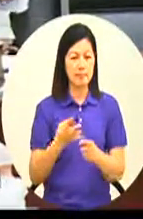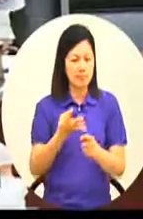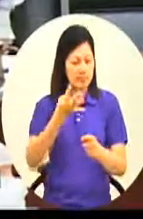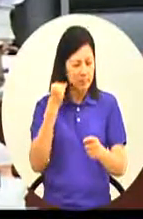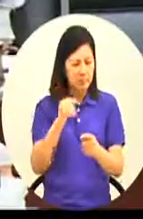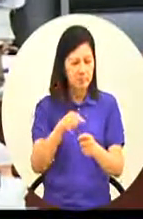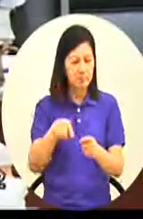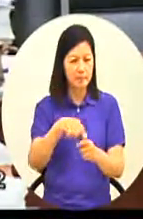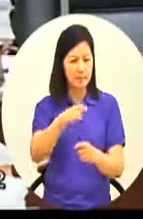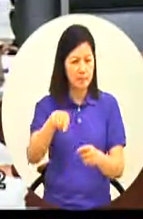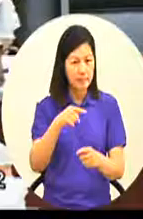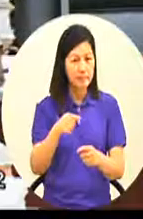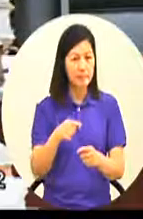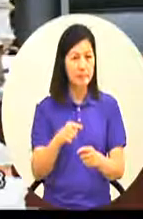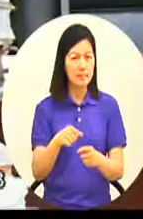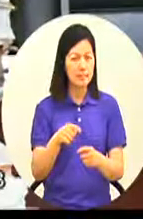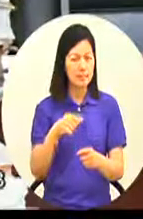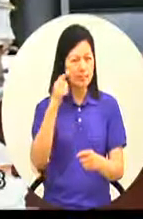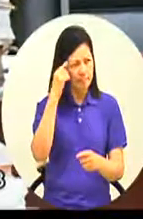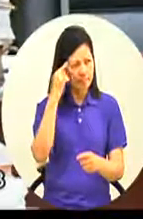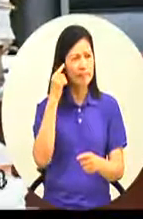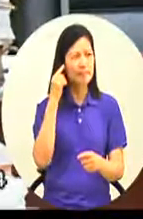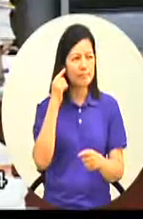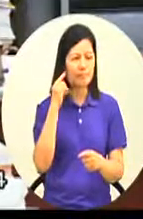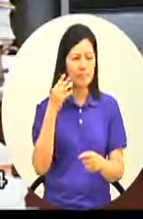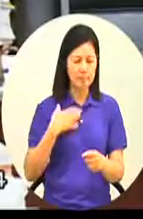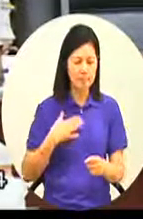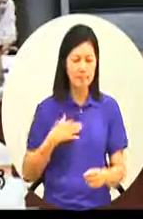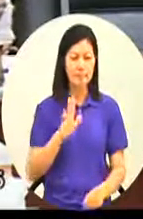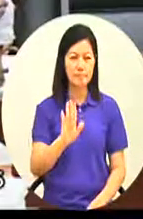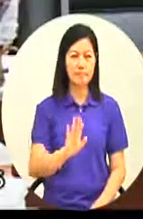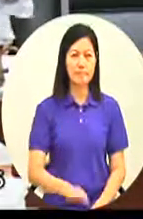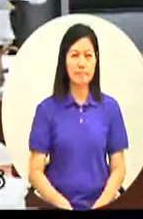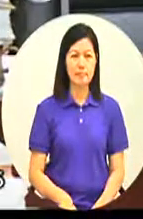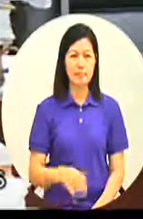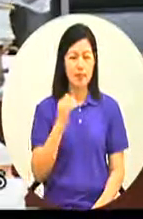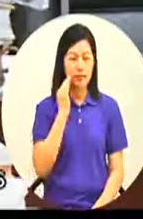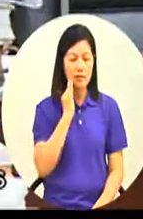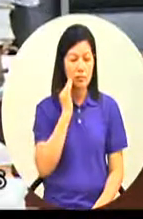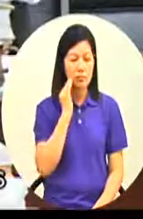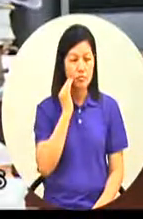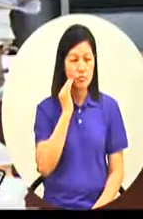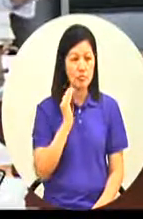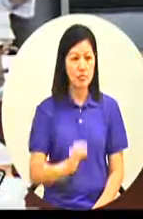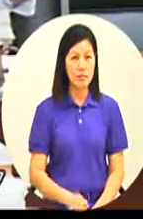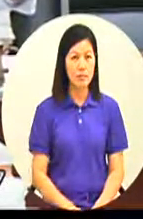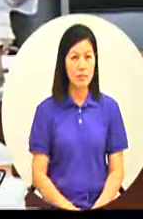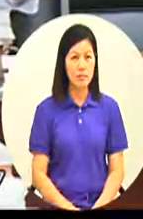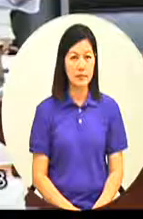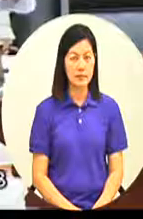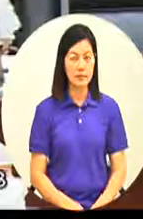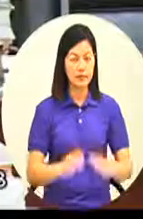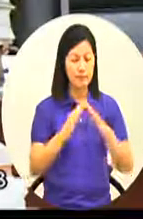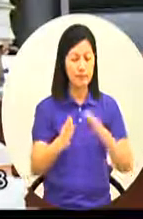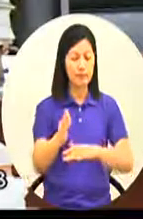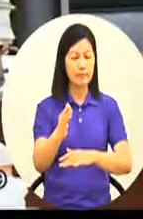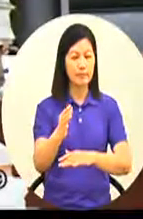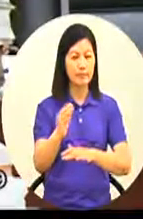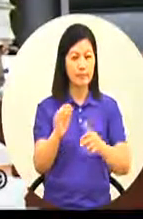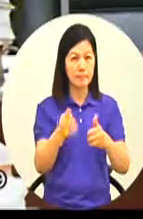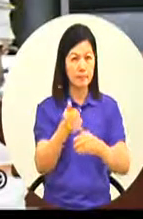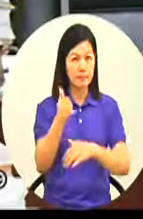各有论述，都已经大家都了解了，如果一个平台包括说我们市议会都愿意来承